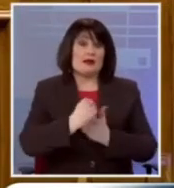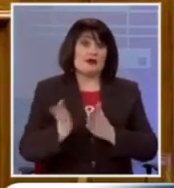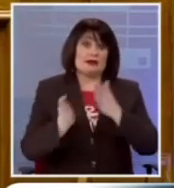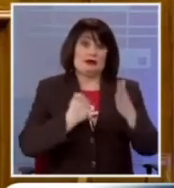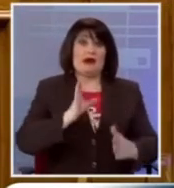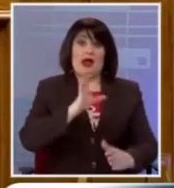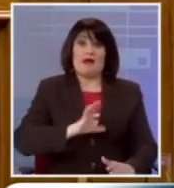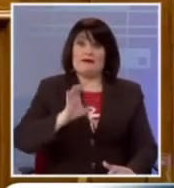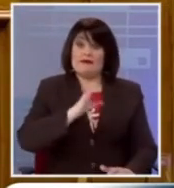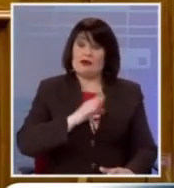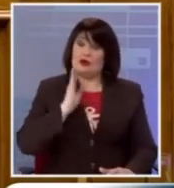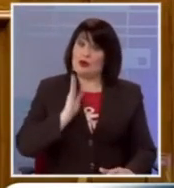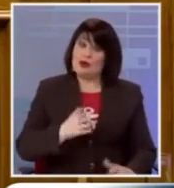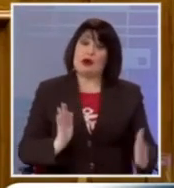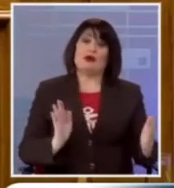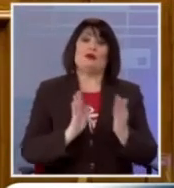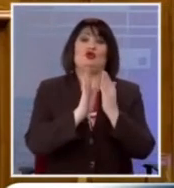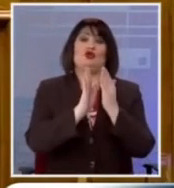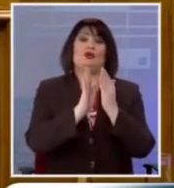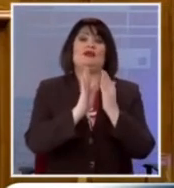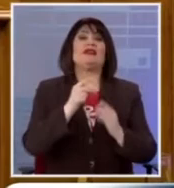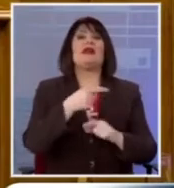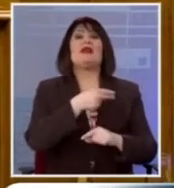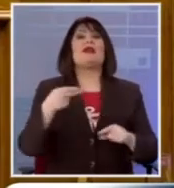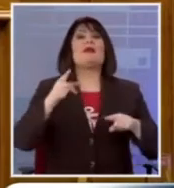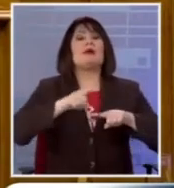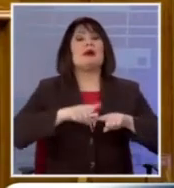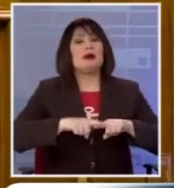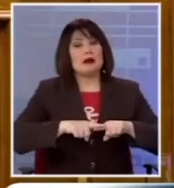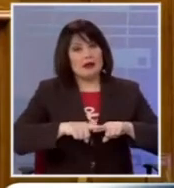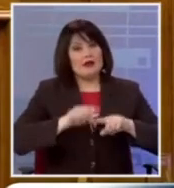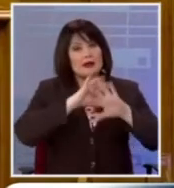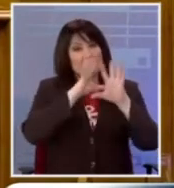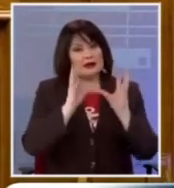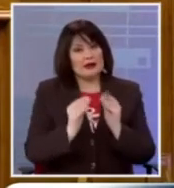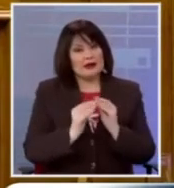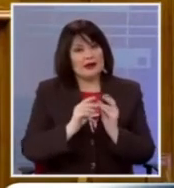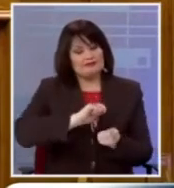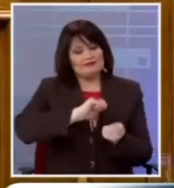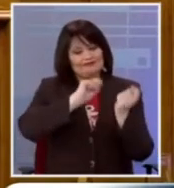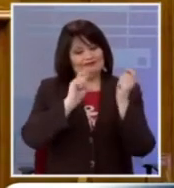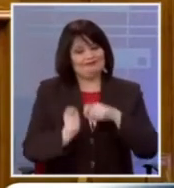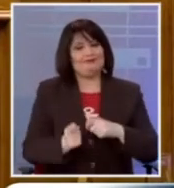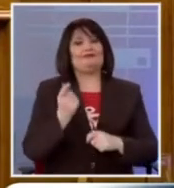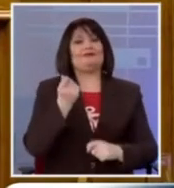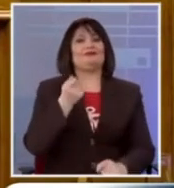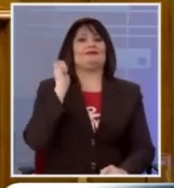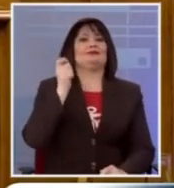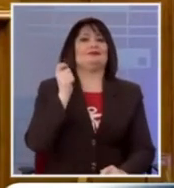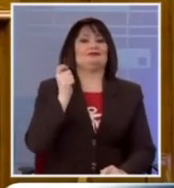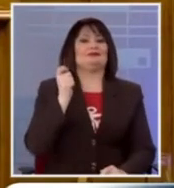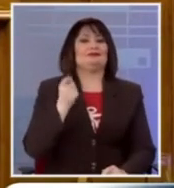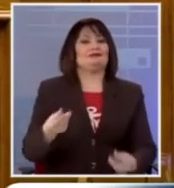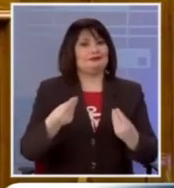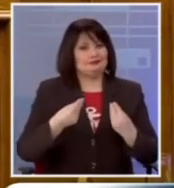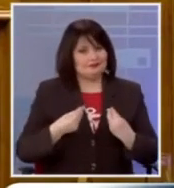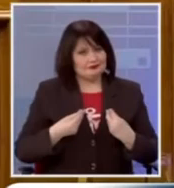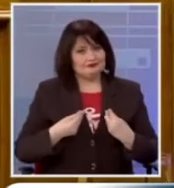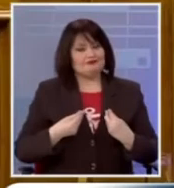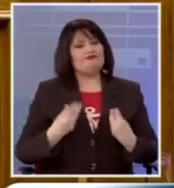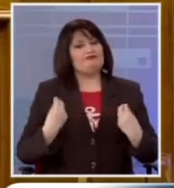πλευρά, μπορεί να αντιμετωπίσει το ελληνικό ζήτημα στο πλαίσιο της ευρύτερης μεταστροφής της οικονομικής πολιτικής που θα δώσει περισσότερο